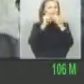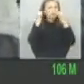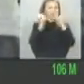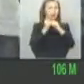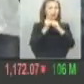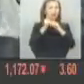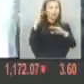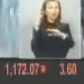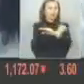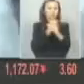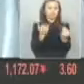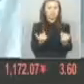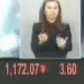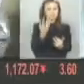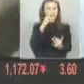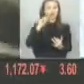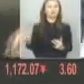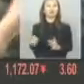ลานี้มากกว่า